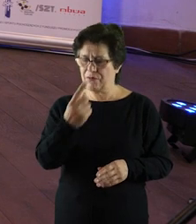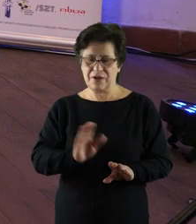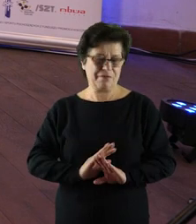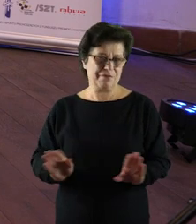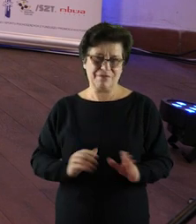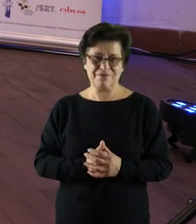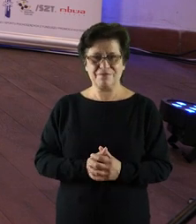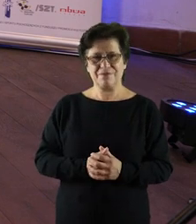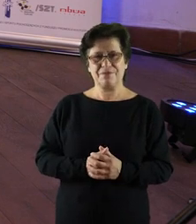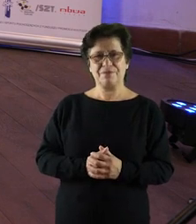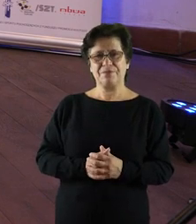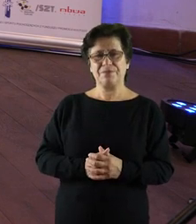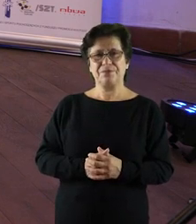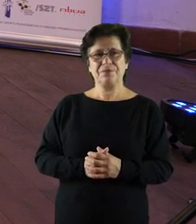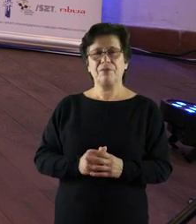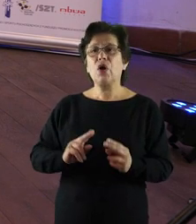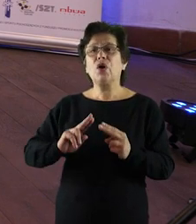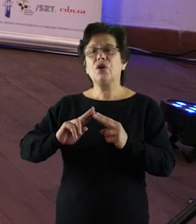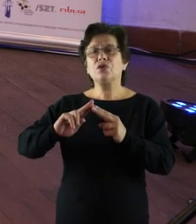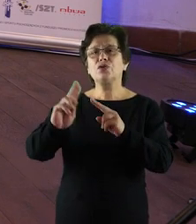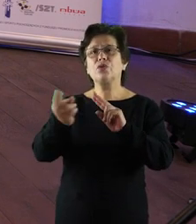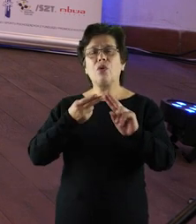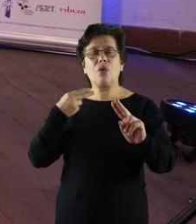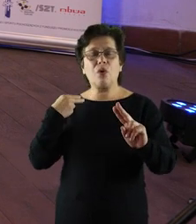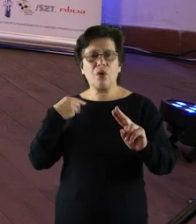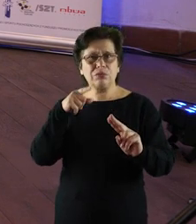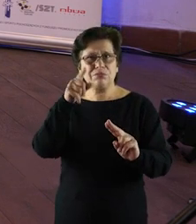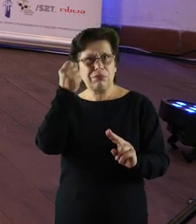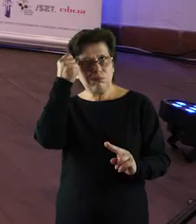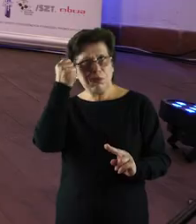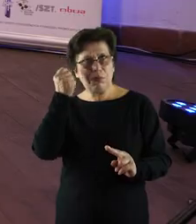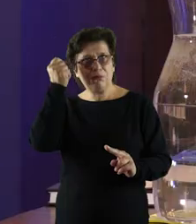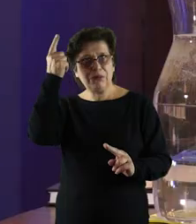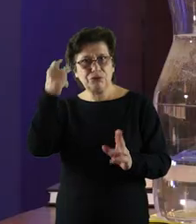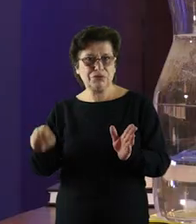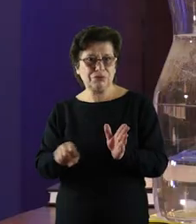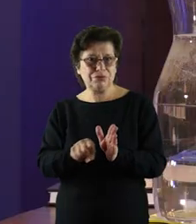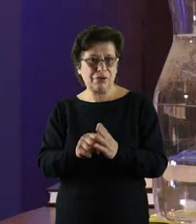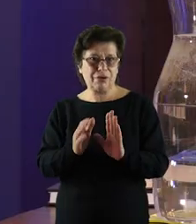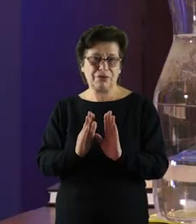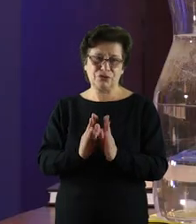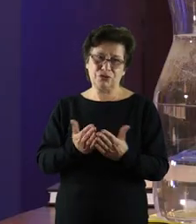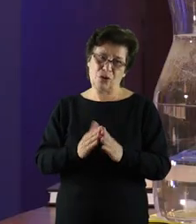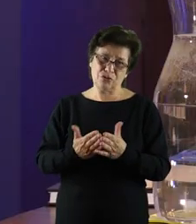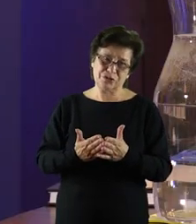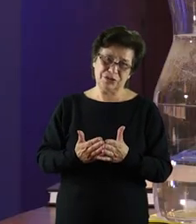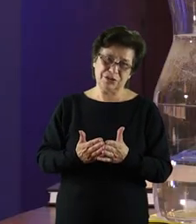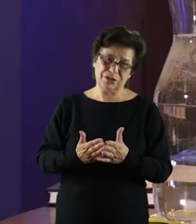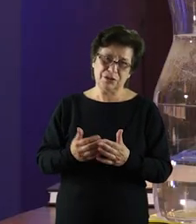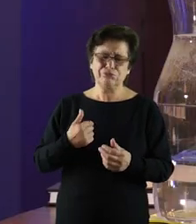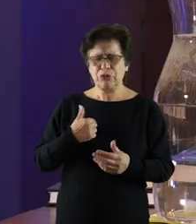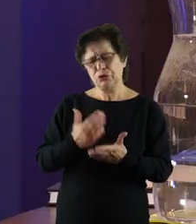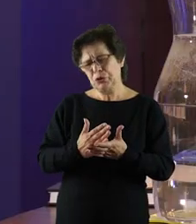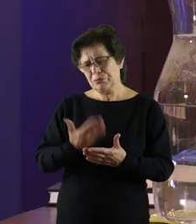Bardzo proszę. A skąd pani czerpie te wszystkie pomysły na te książki? Nie dość, że bardzo długo